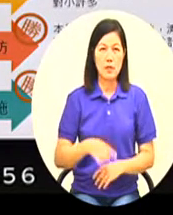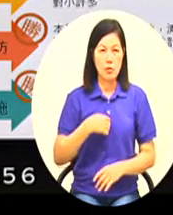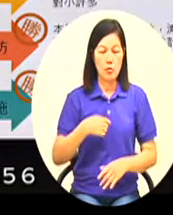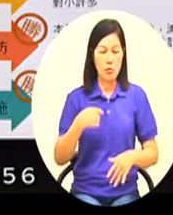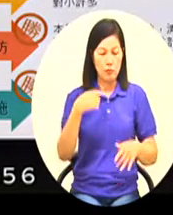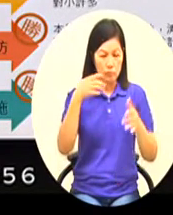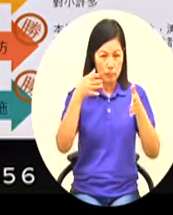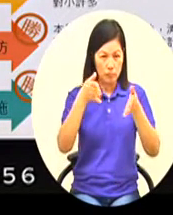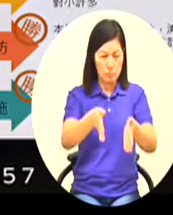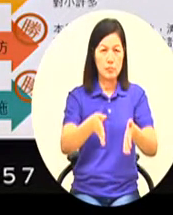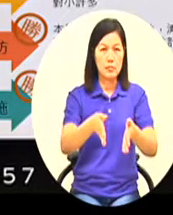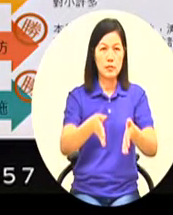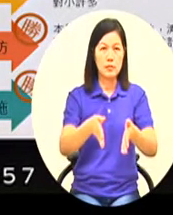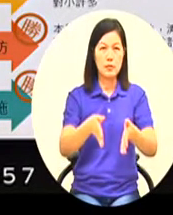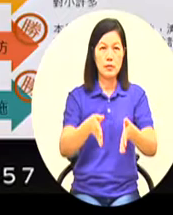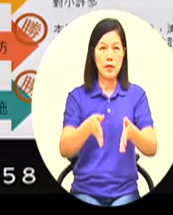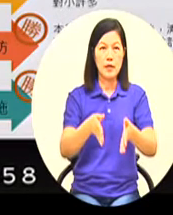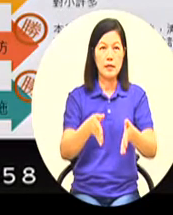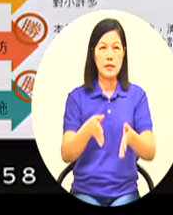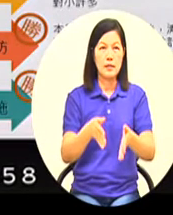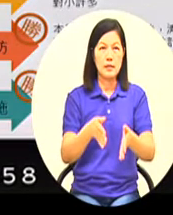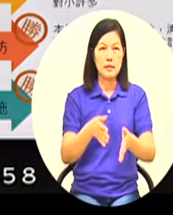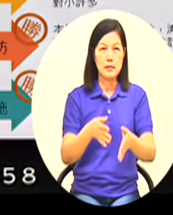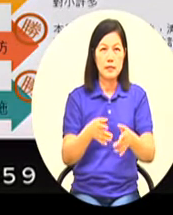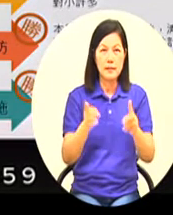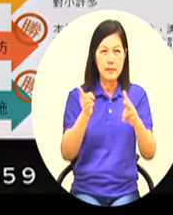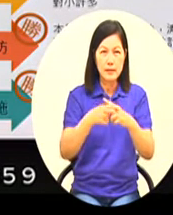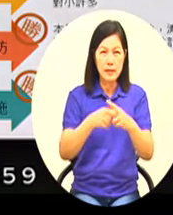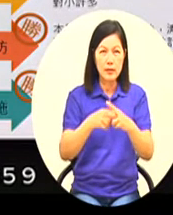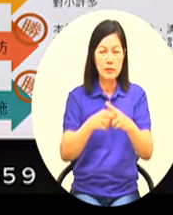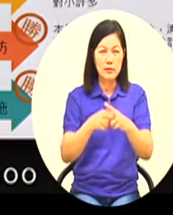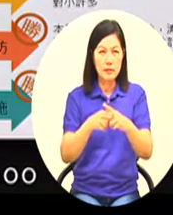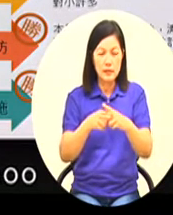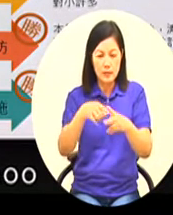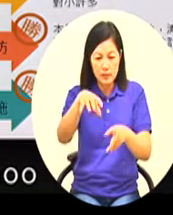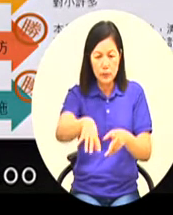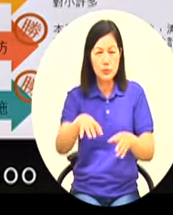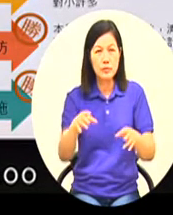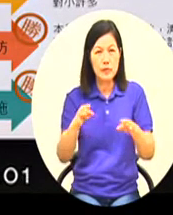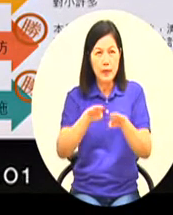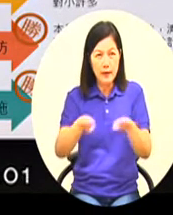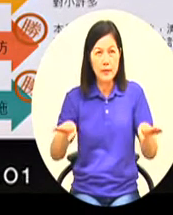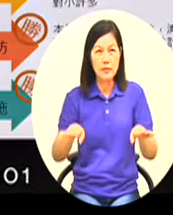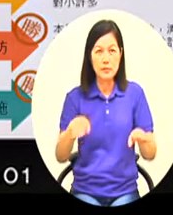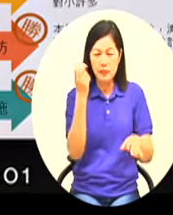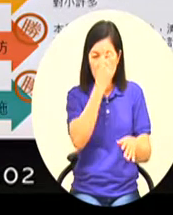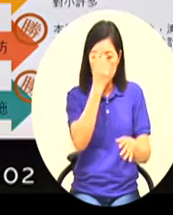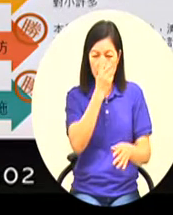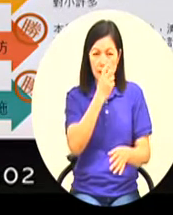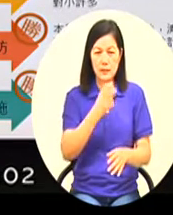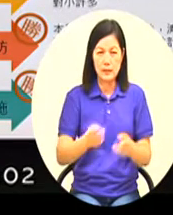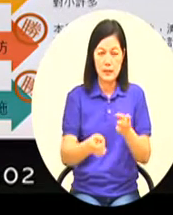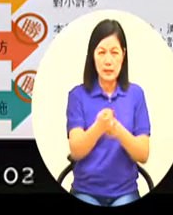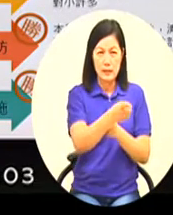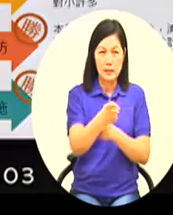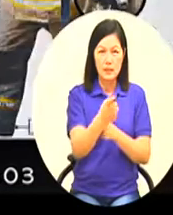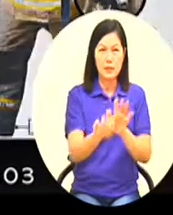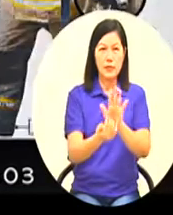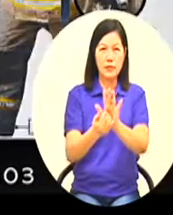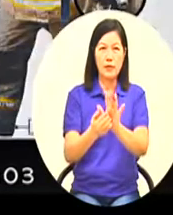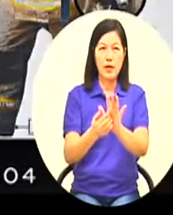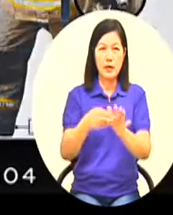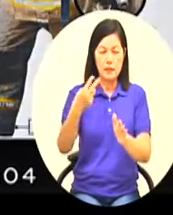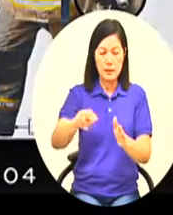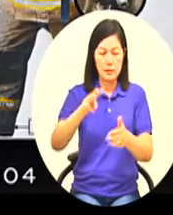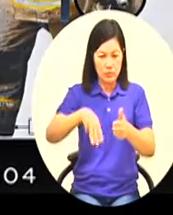对本市四家迷你仓消防安全加强清查，逐一检视消防设备，并办理抢救演练。为